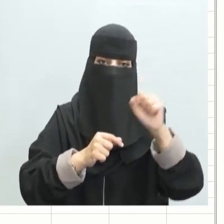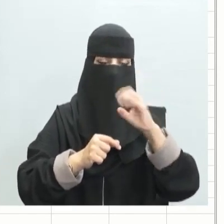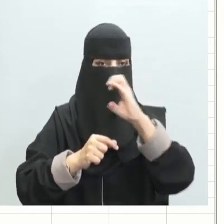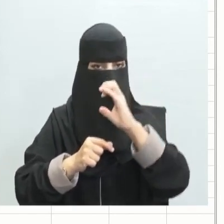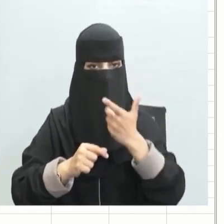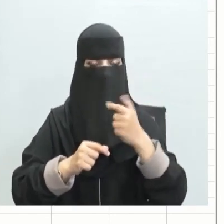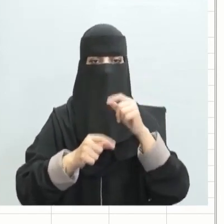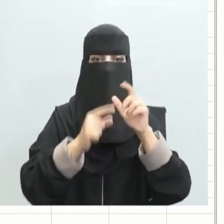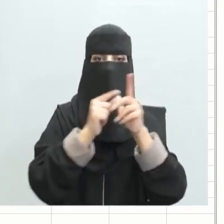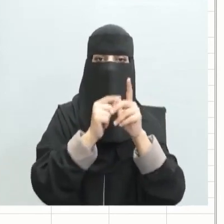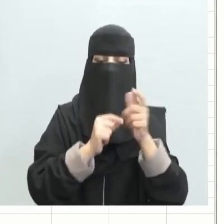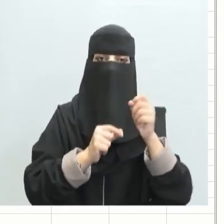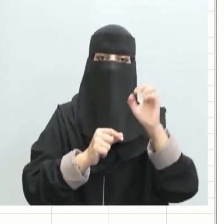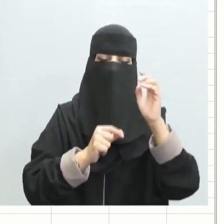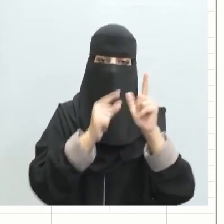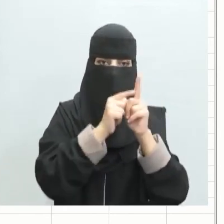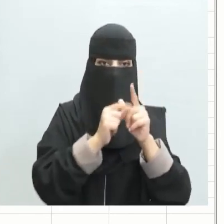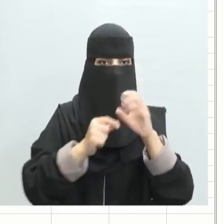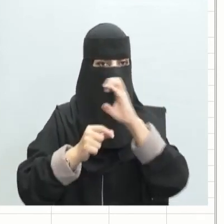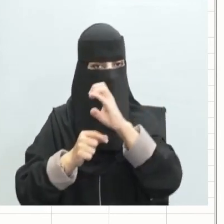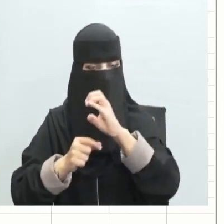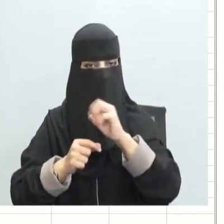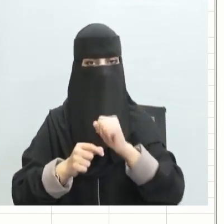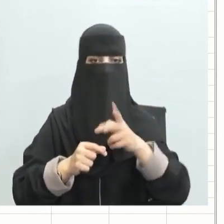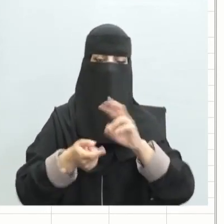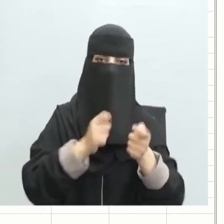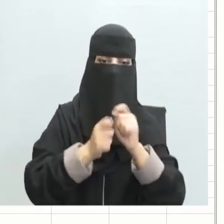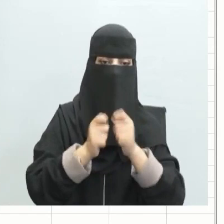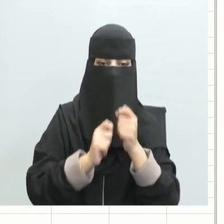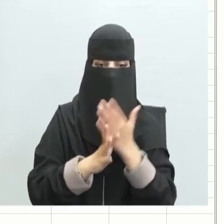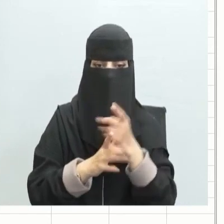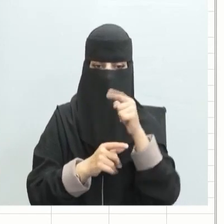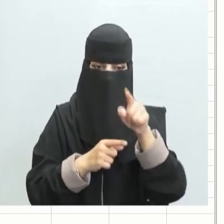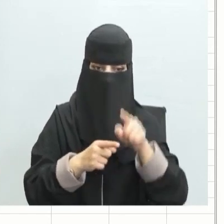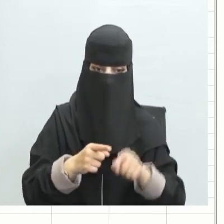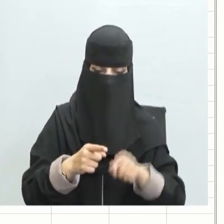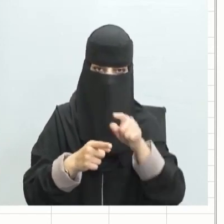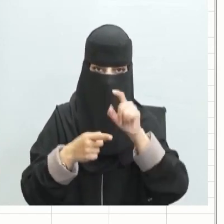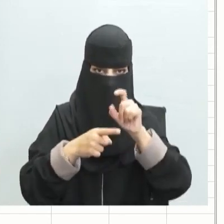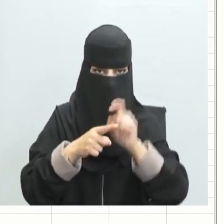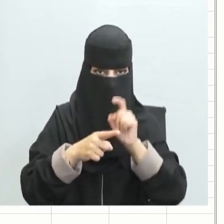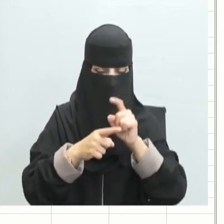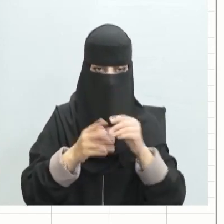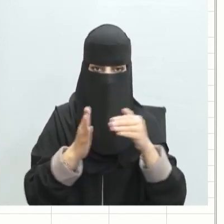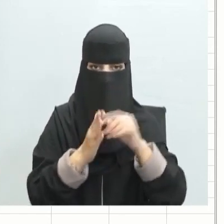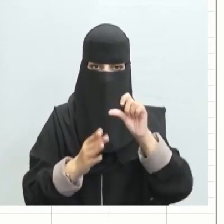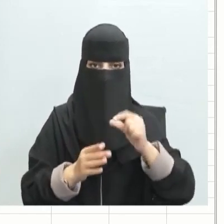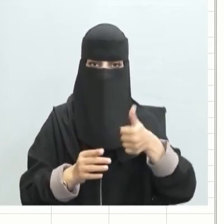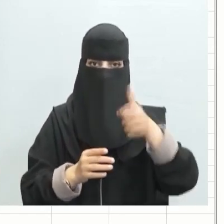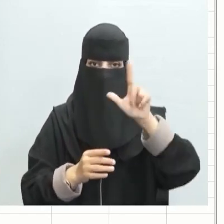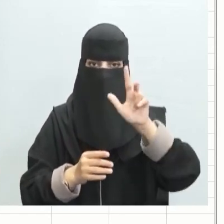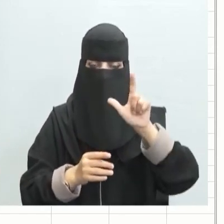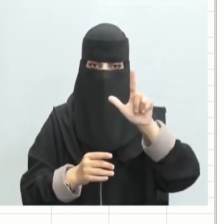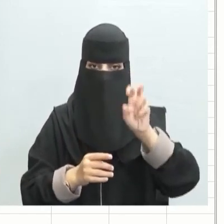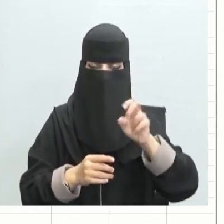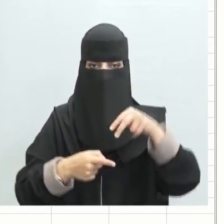والي والنسبه بين البي والسي والنسبه بين السي والبي سنجد ان كل نسبه من هذه النسب تعطيني داله مثلثيه